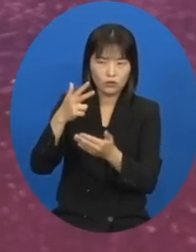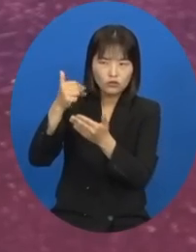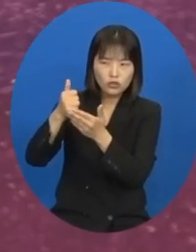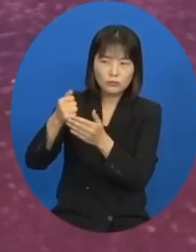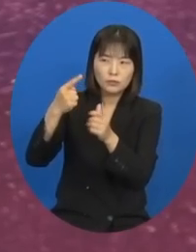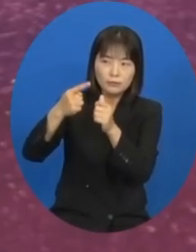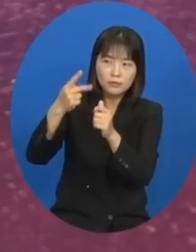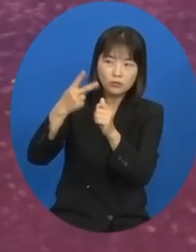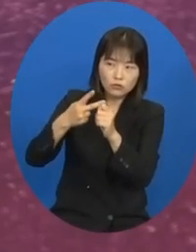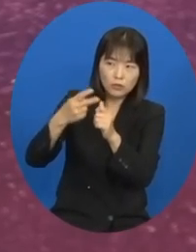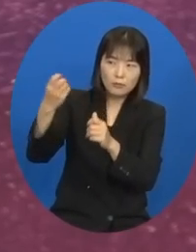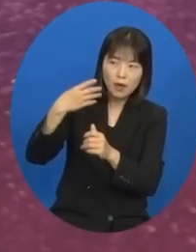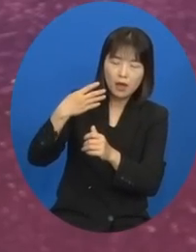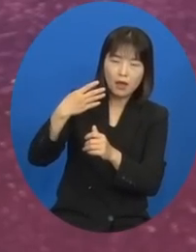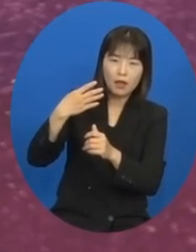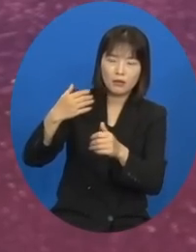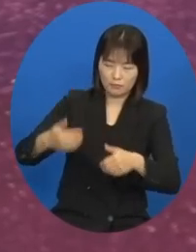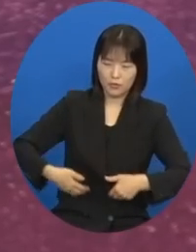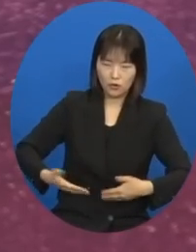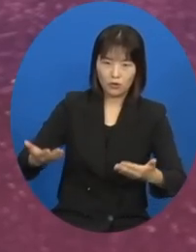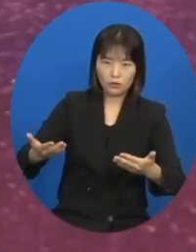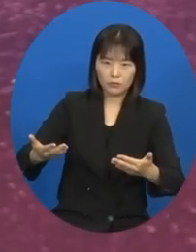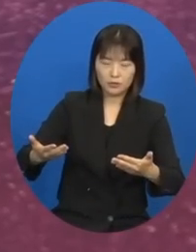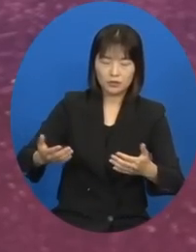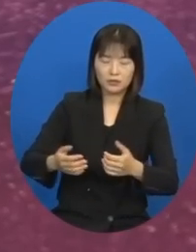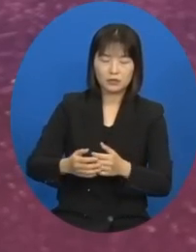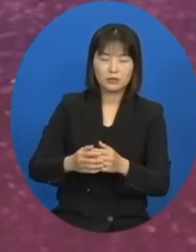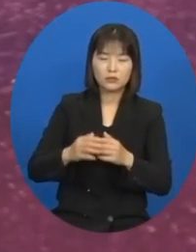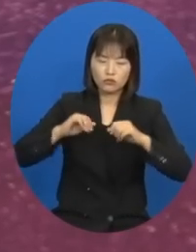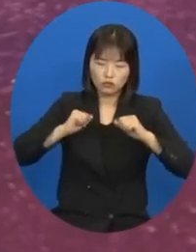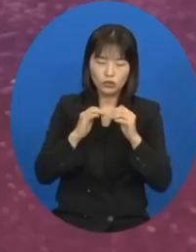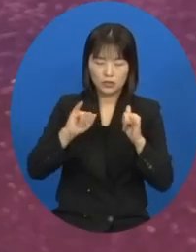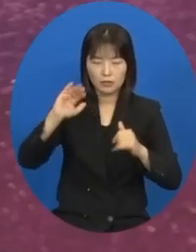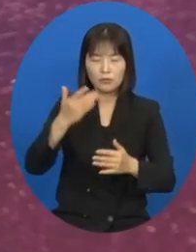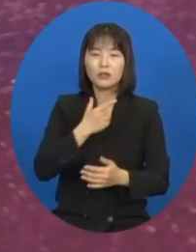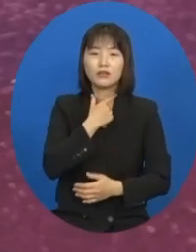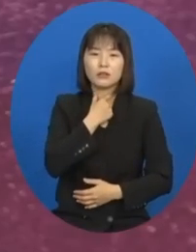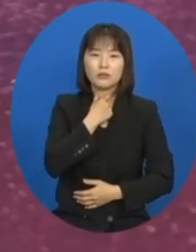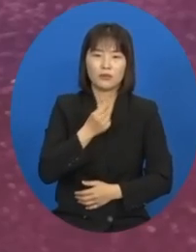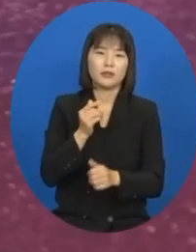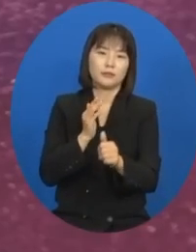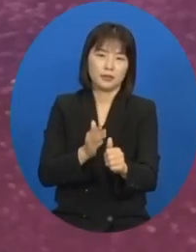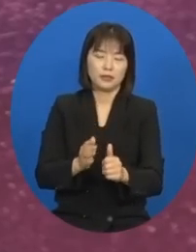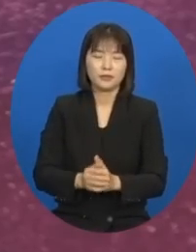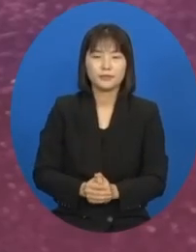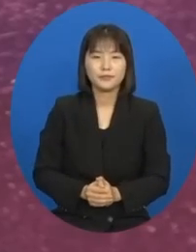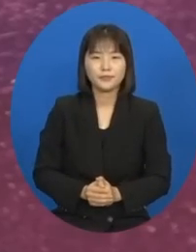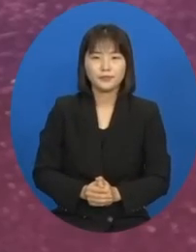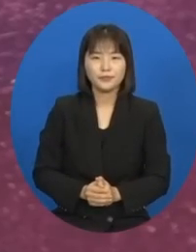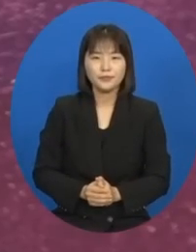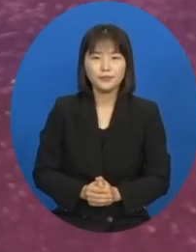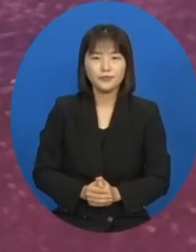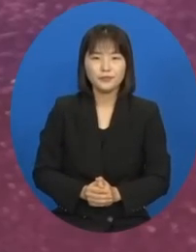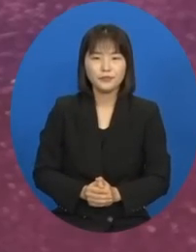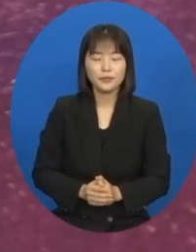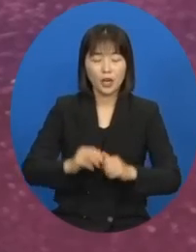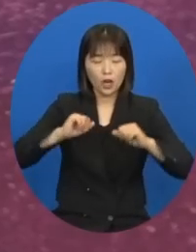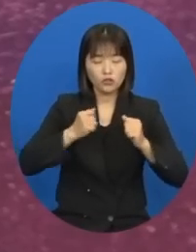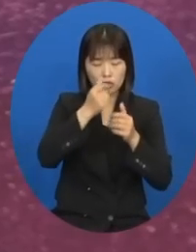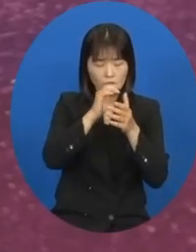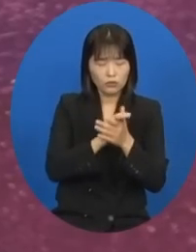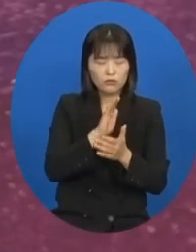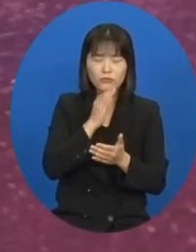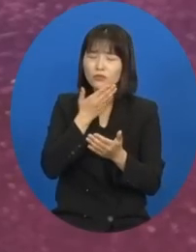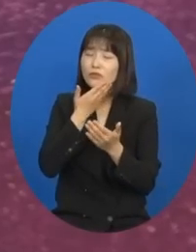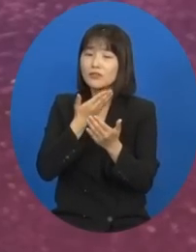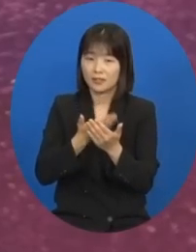않게 하는 사람 그런 사람이 여러분 모두 다 되시기를 바랍니다 여러분 순종의 기도가 정말 귀한 기도잖아요